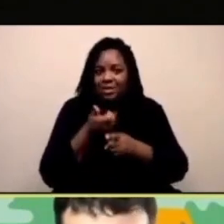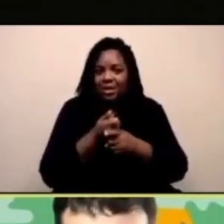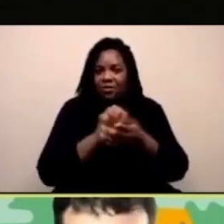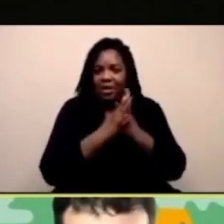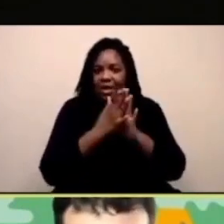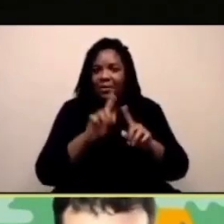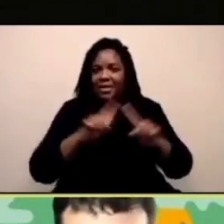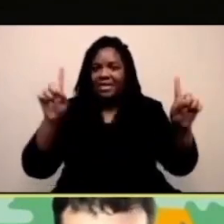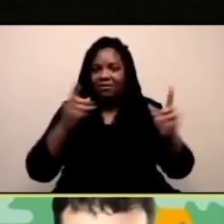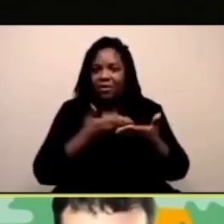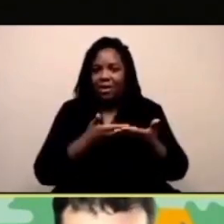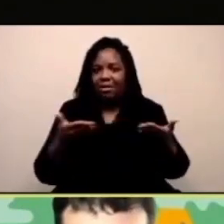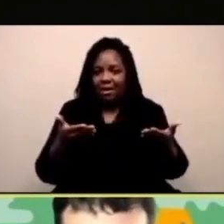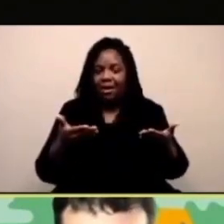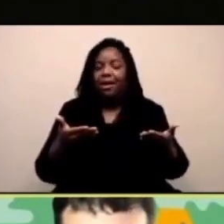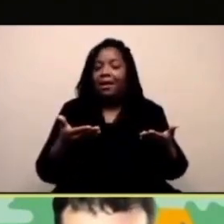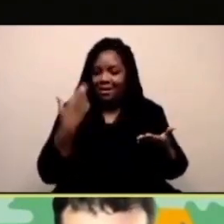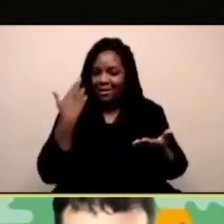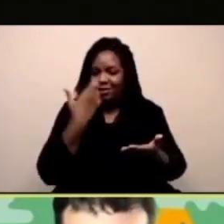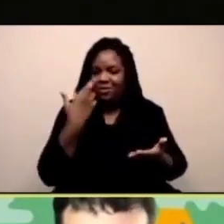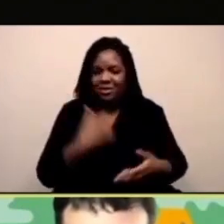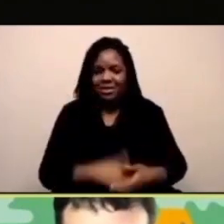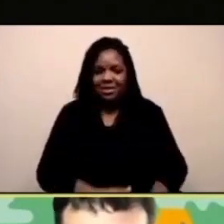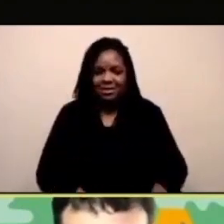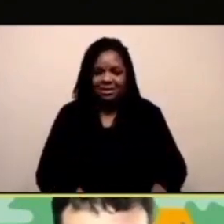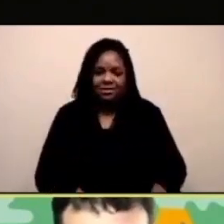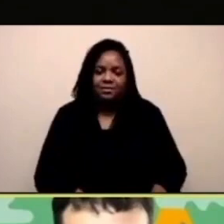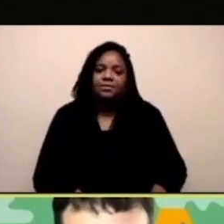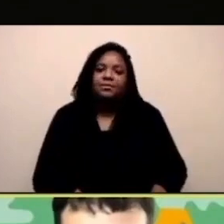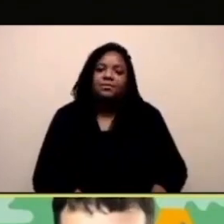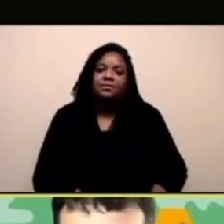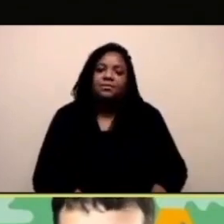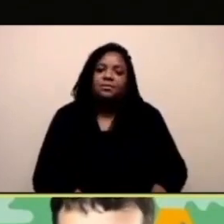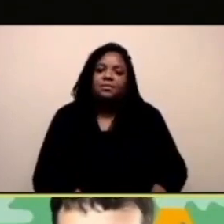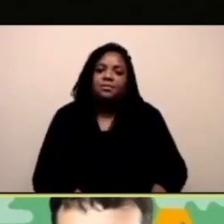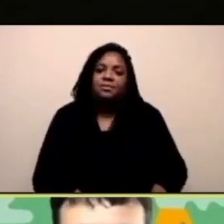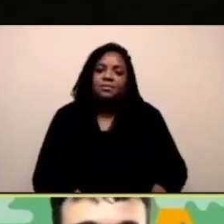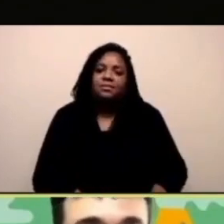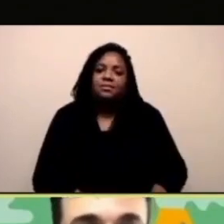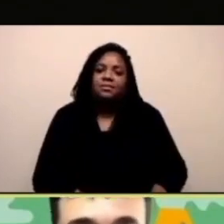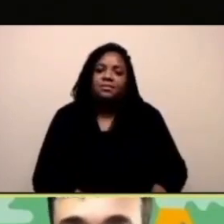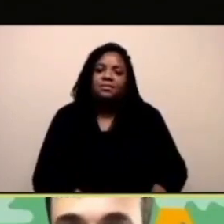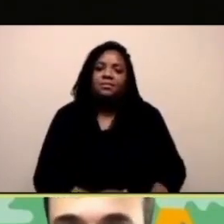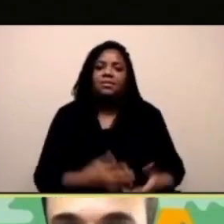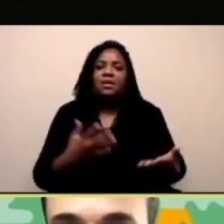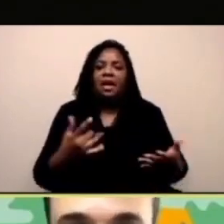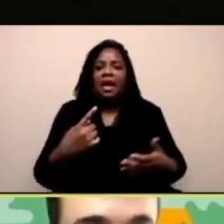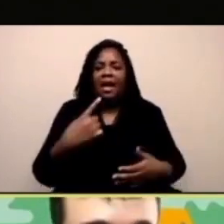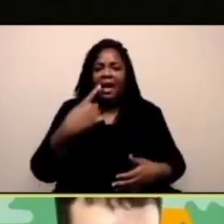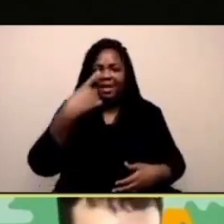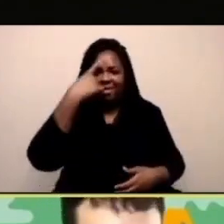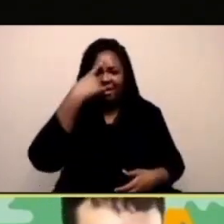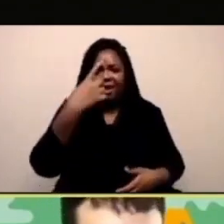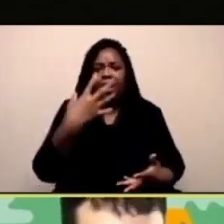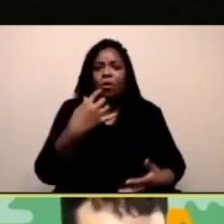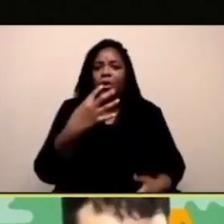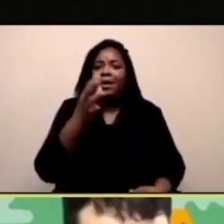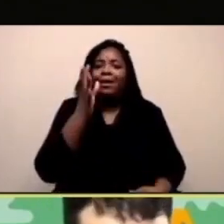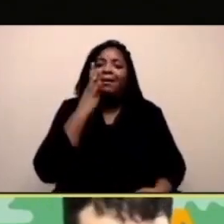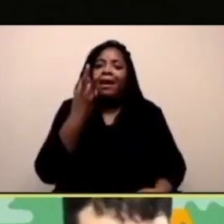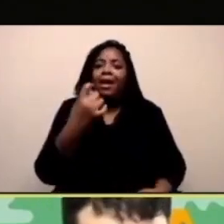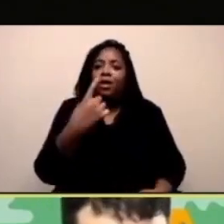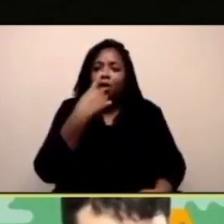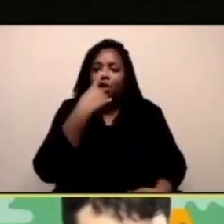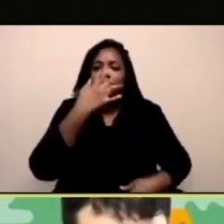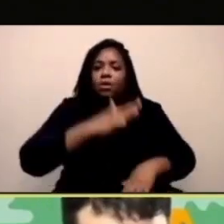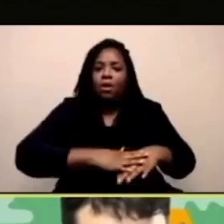コスチュームの後デザインファッションなどなどいろんなことができますそのためにあと最初に皆さんがこれからなりたい